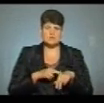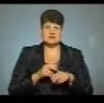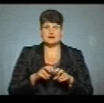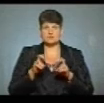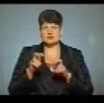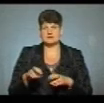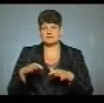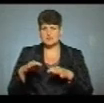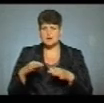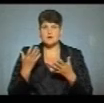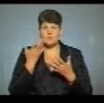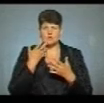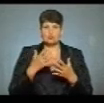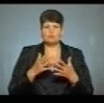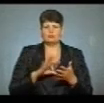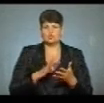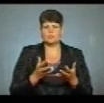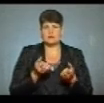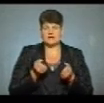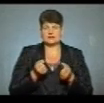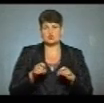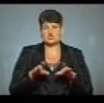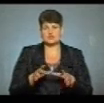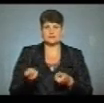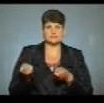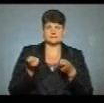засіб або коли було прийнято рішення доставити особу в